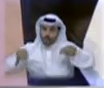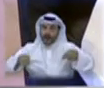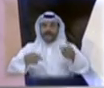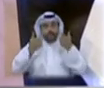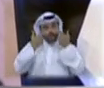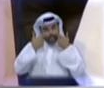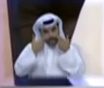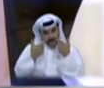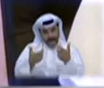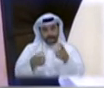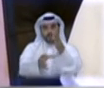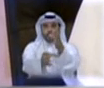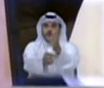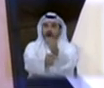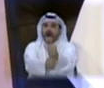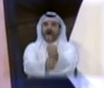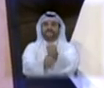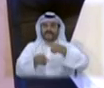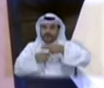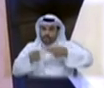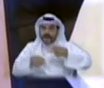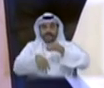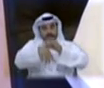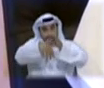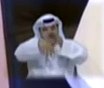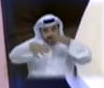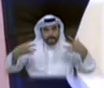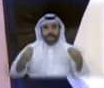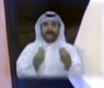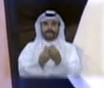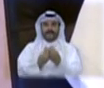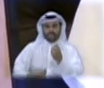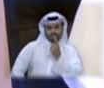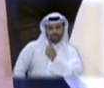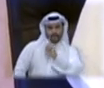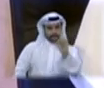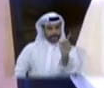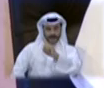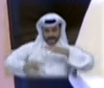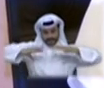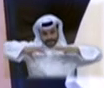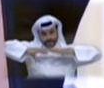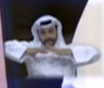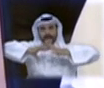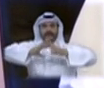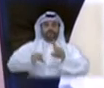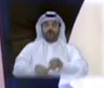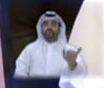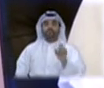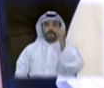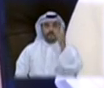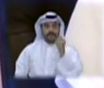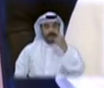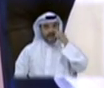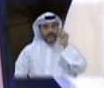والحفاظ عليها لا يمكن أن يتم إلا بتعزيز النسيج الاجتماعي بين كافة مكونات المجتمع، لا يمكن أن